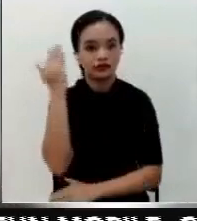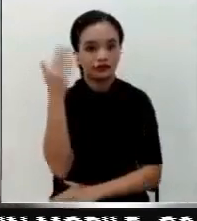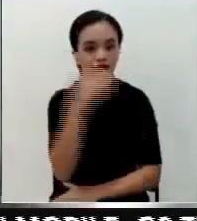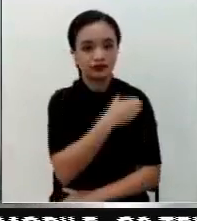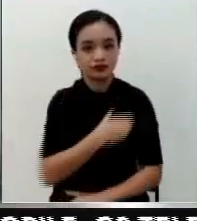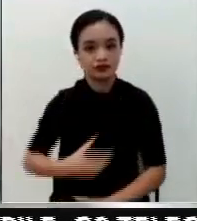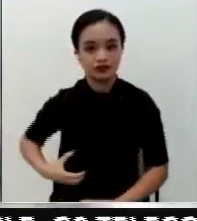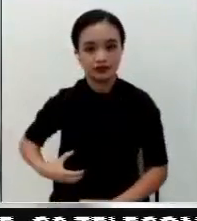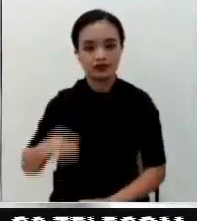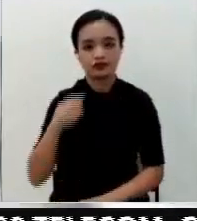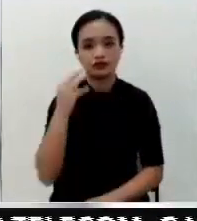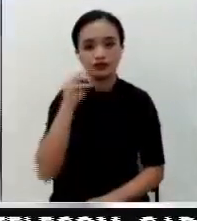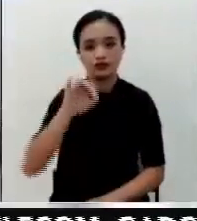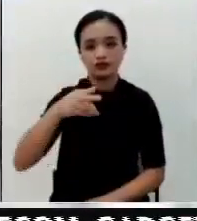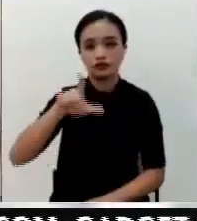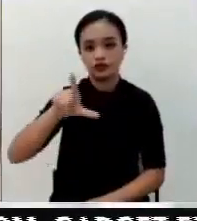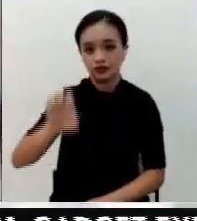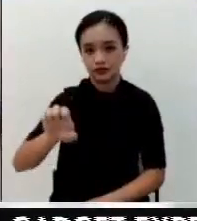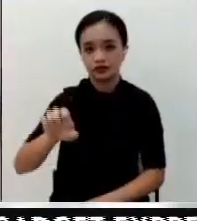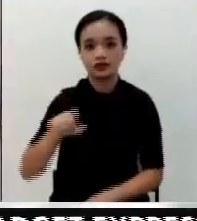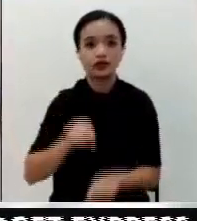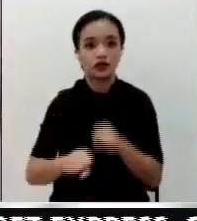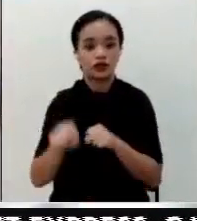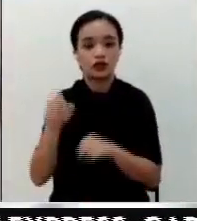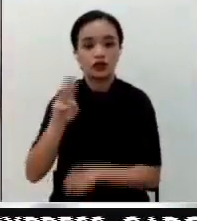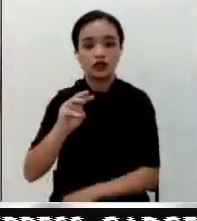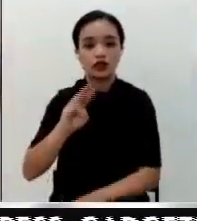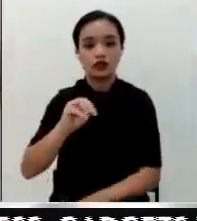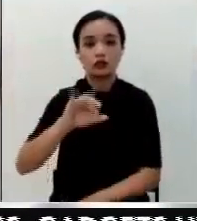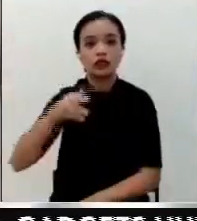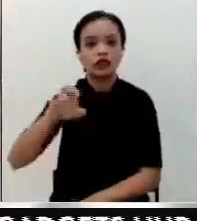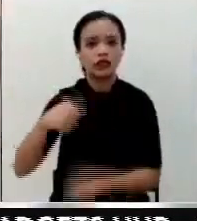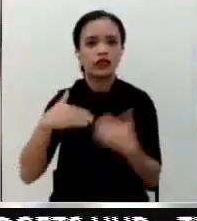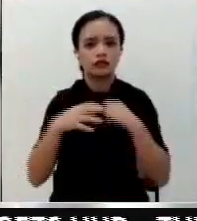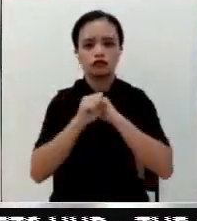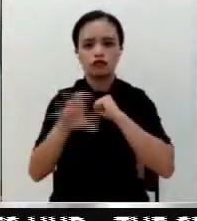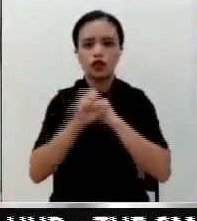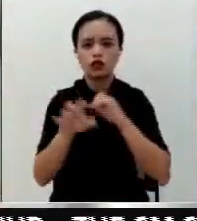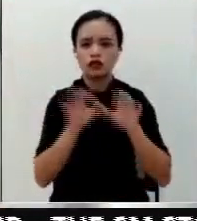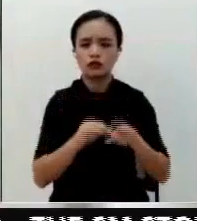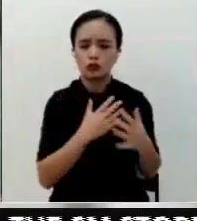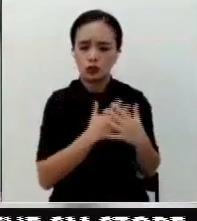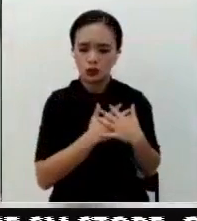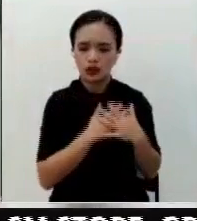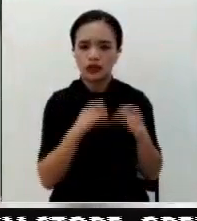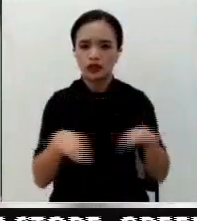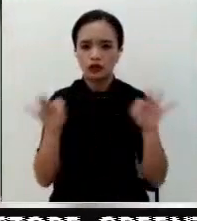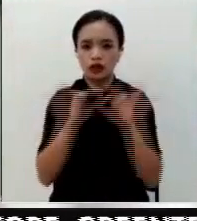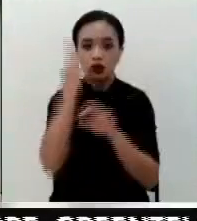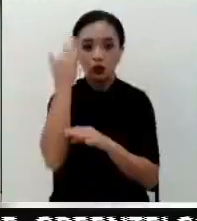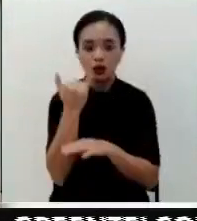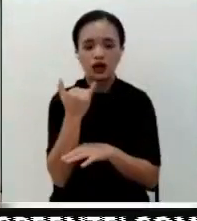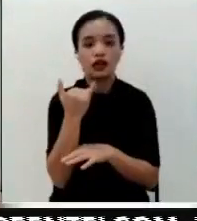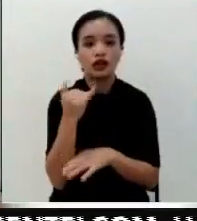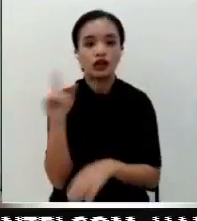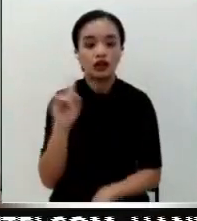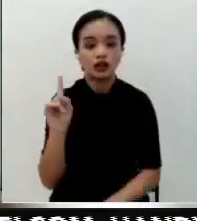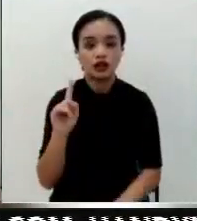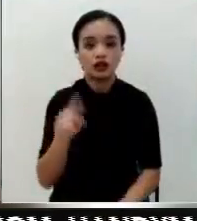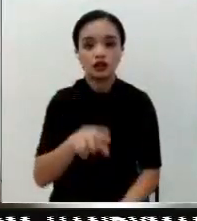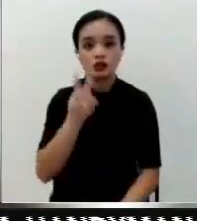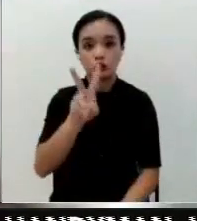Michelle D. Very vocal si Michelle sa advocacy na close sa kanyang puso dahil na-diagnose rin nito ang kanyang dalawang